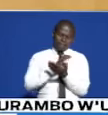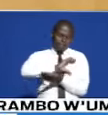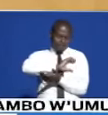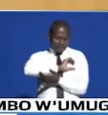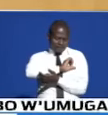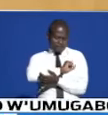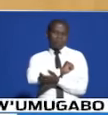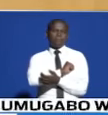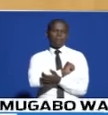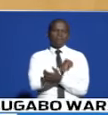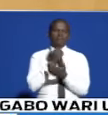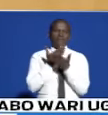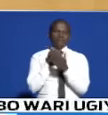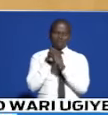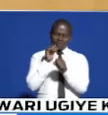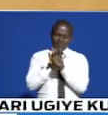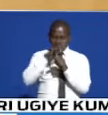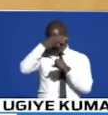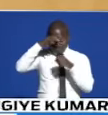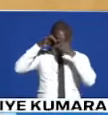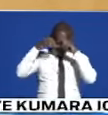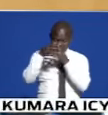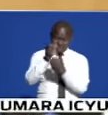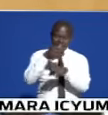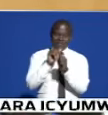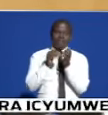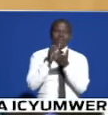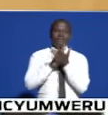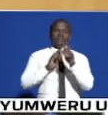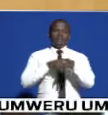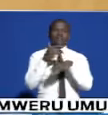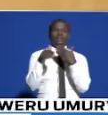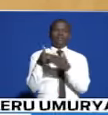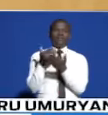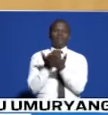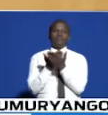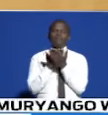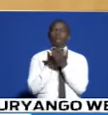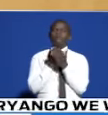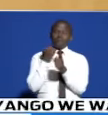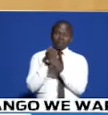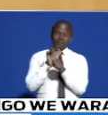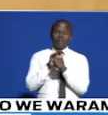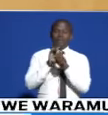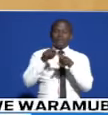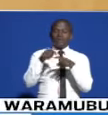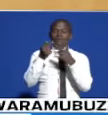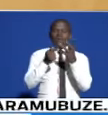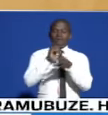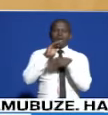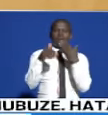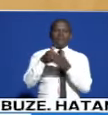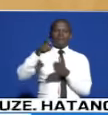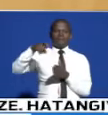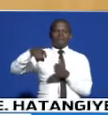kwihangana, bisaba gukora cyane, rimwe na rimwe bisaba kwigerezaho bitewe n'icyo abantu